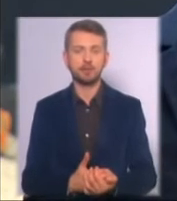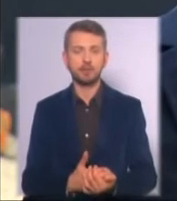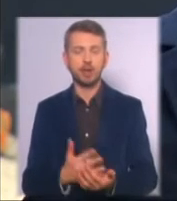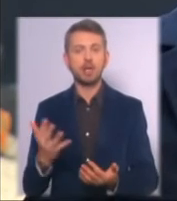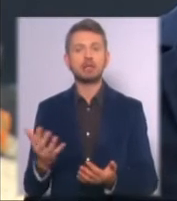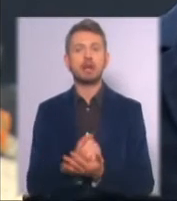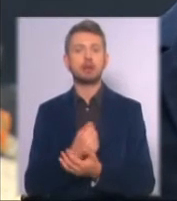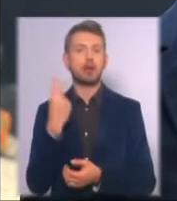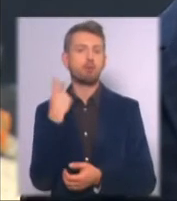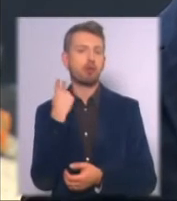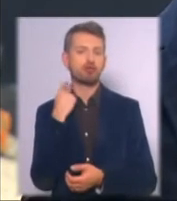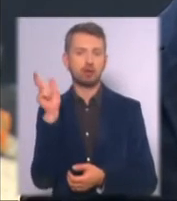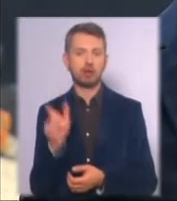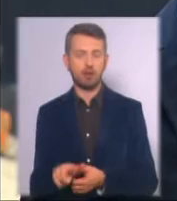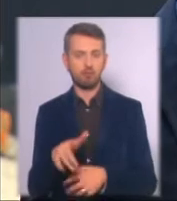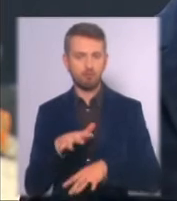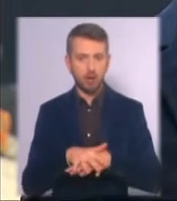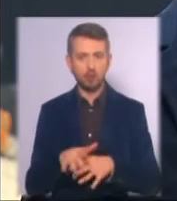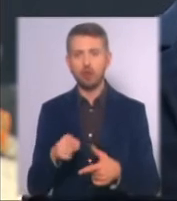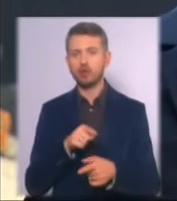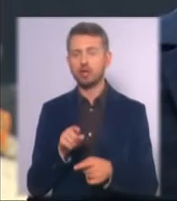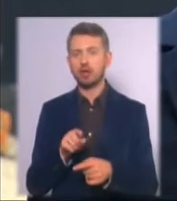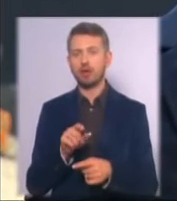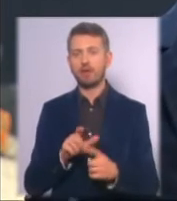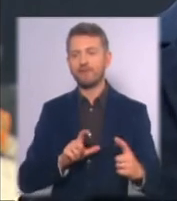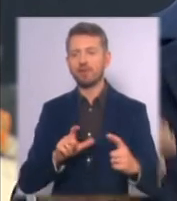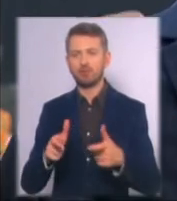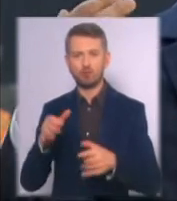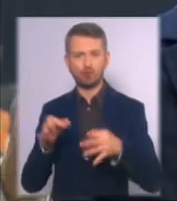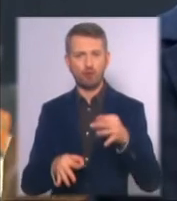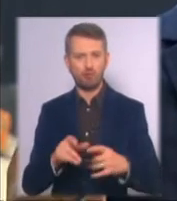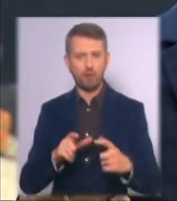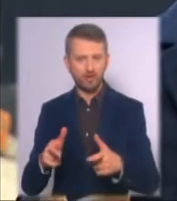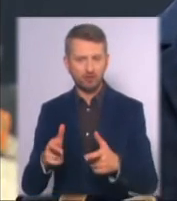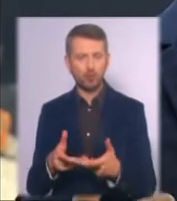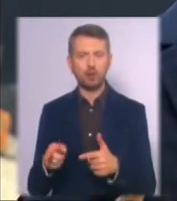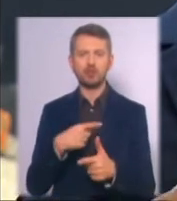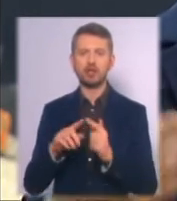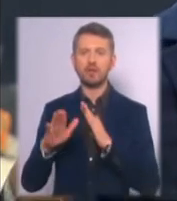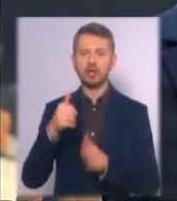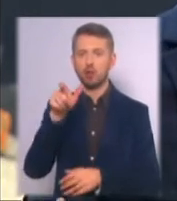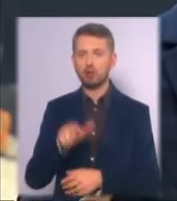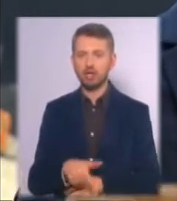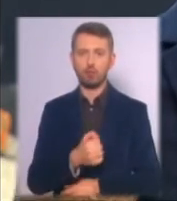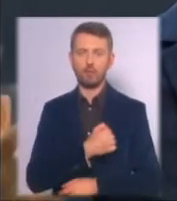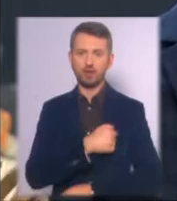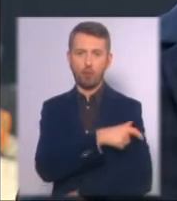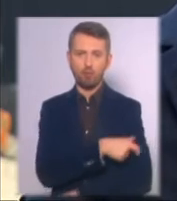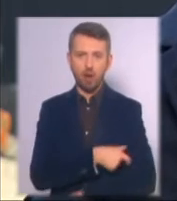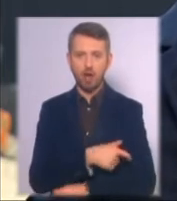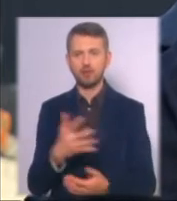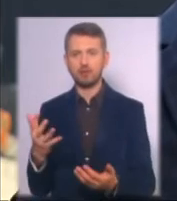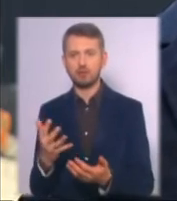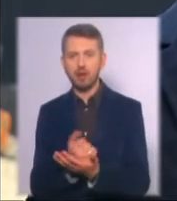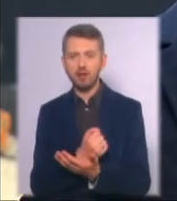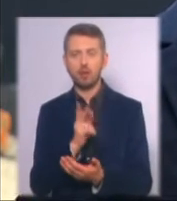знайти боржника, наприклад, банку, там, чи відправити судову повістку кудись, наприклад, чи викликати особу до військкомату, там, знайти за